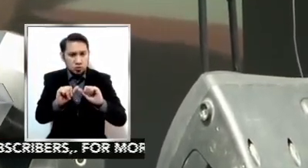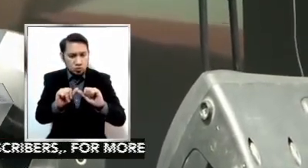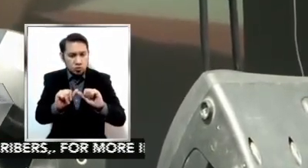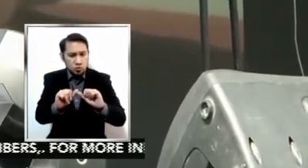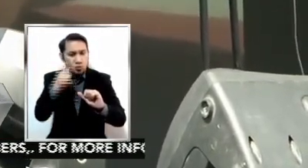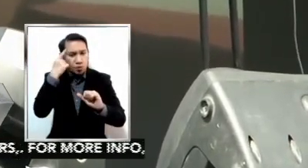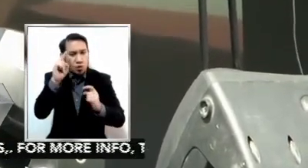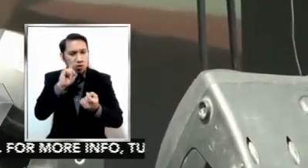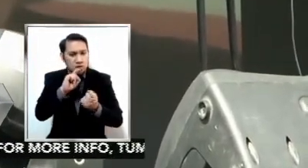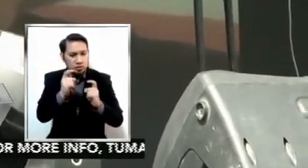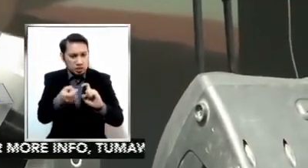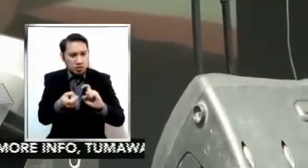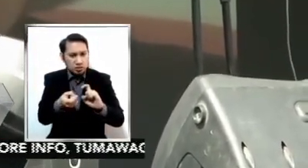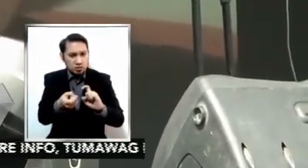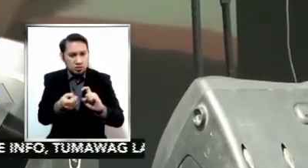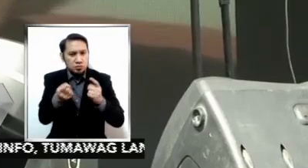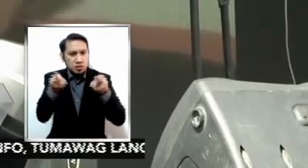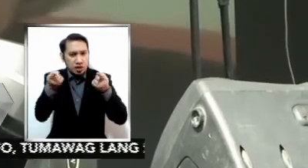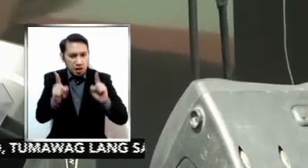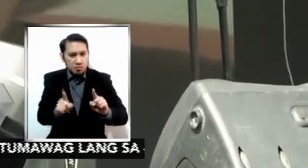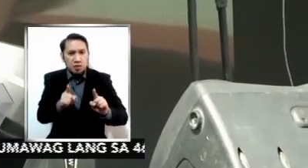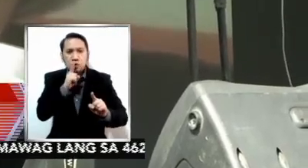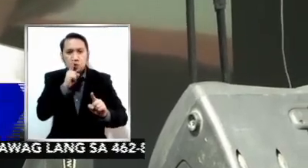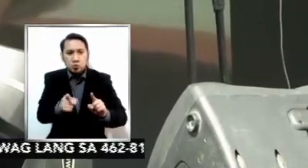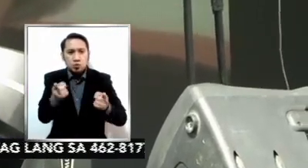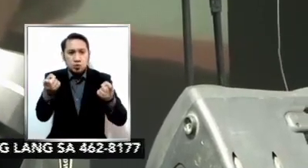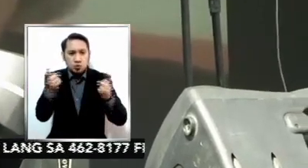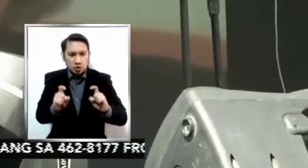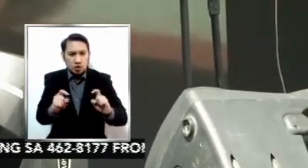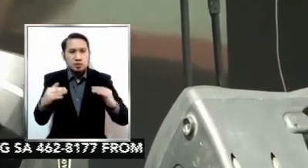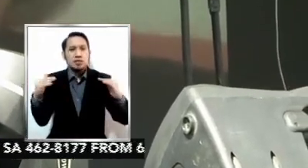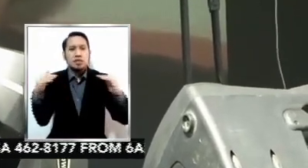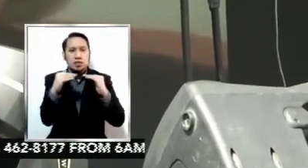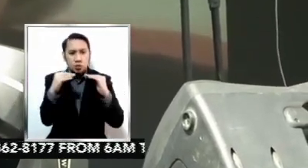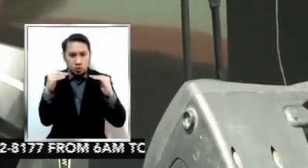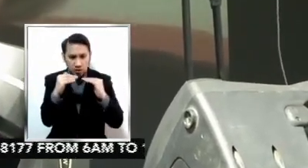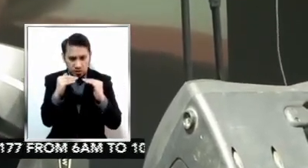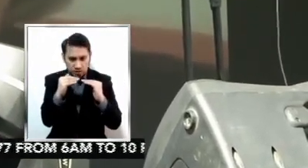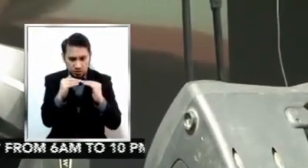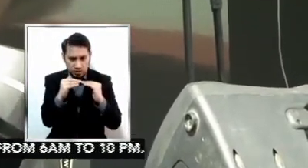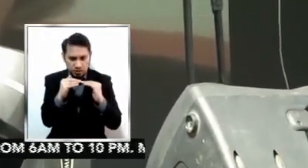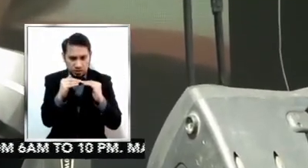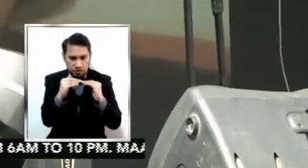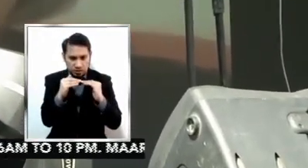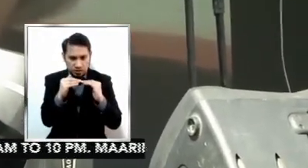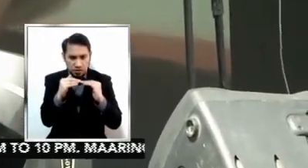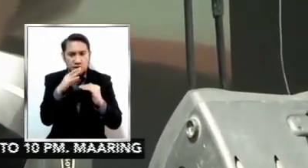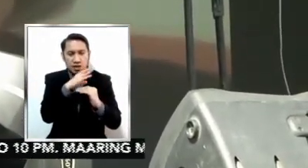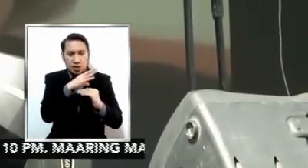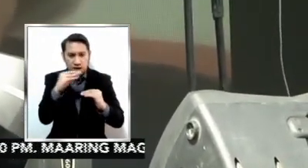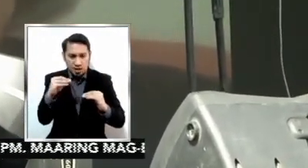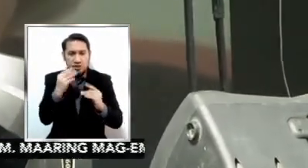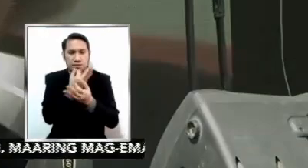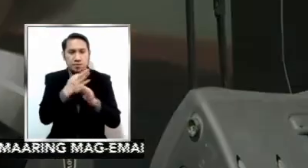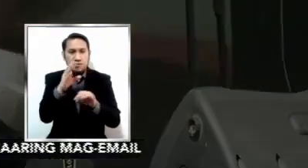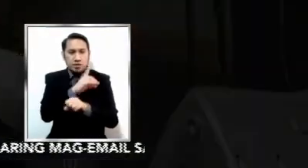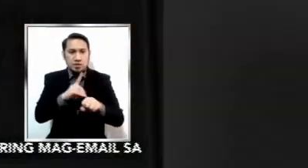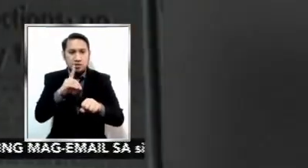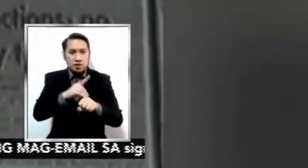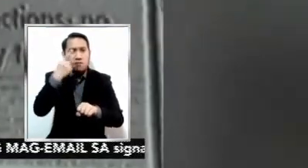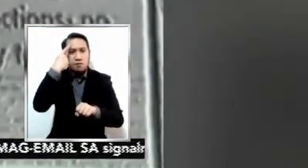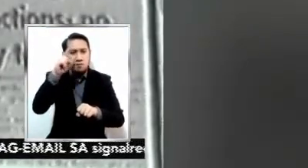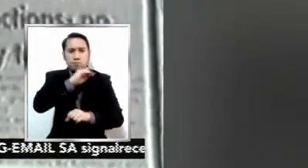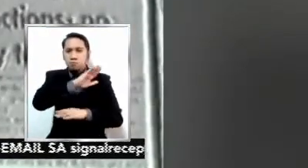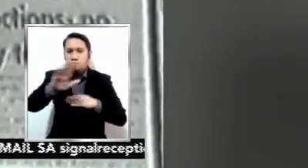ang tunay na pagbabago ng pagkapantay-pantay at demokrasya para sa lahat. We